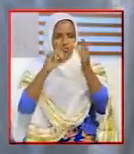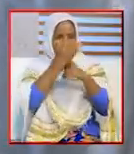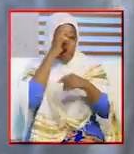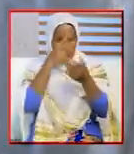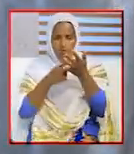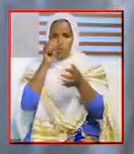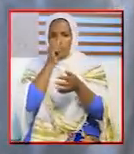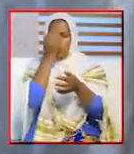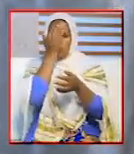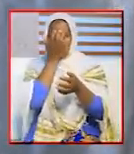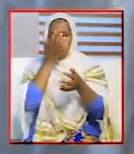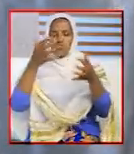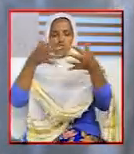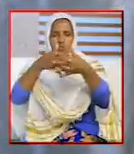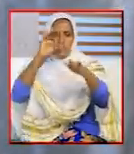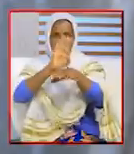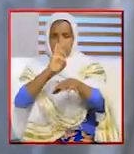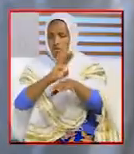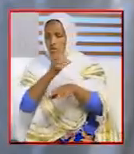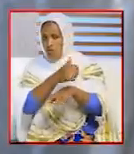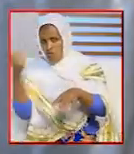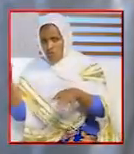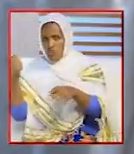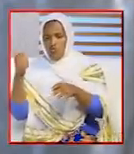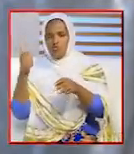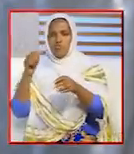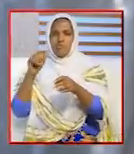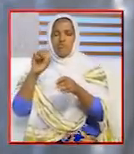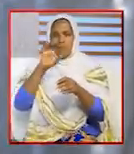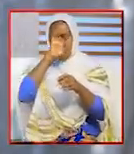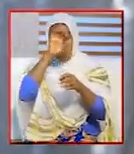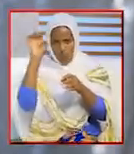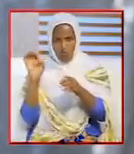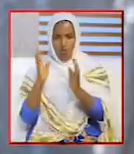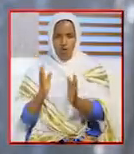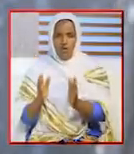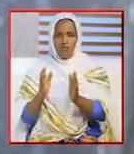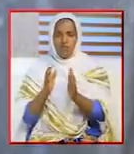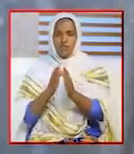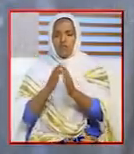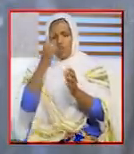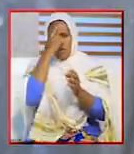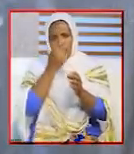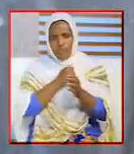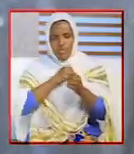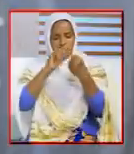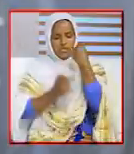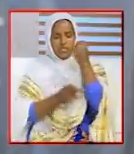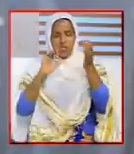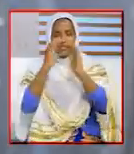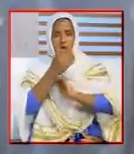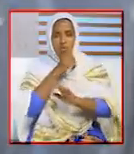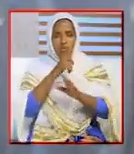በመሆኑ በኢትዮጵያ ኦርቶዶክስ ቤተክርስቲያን እንደ ሌሎቹ ምዕራባውያን የእምነት ድርጅቶች